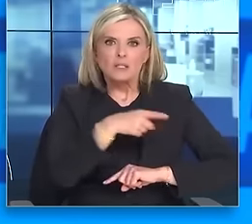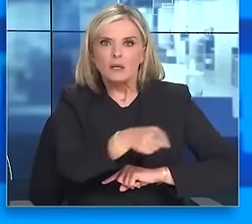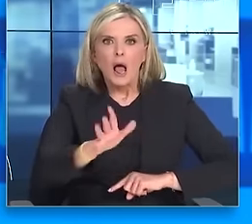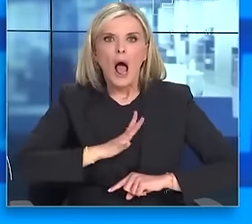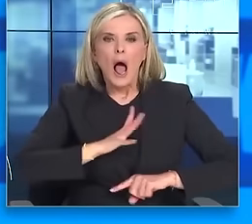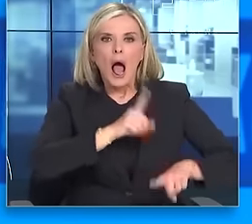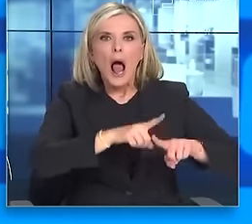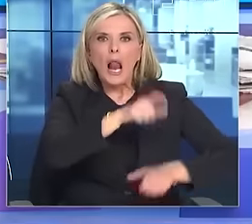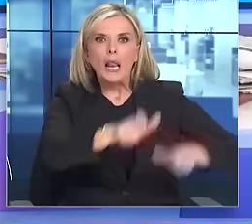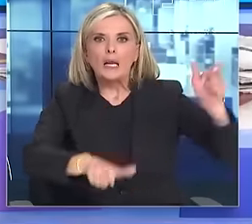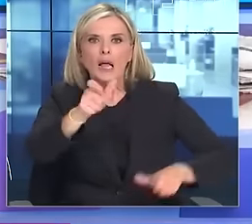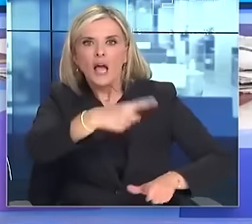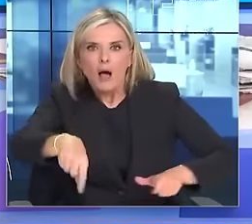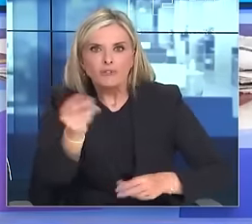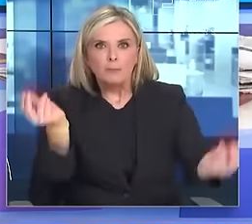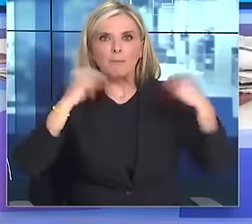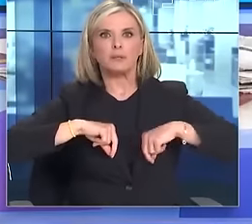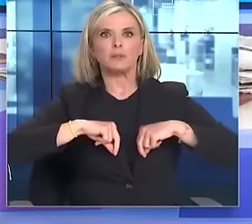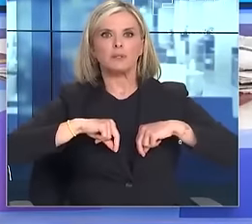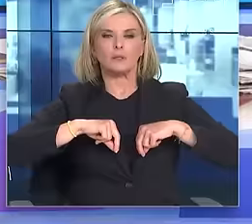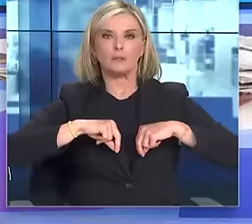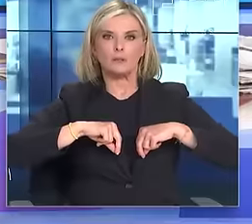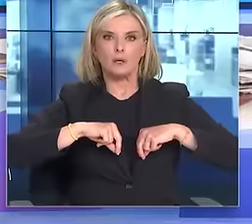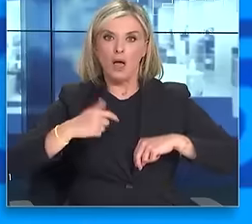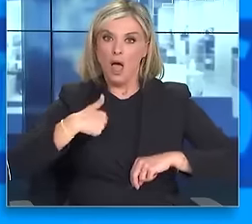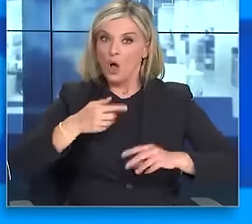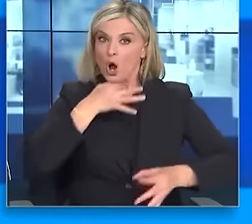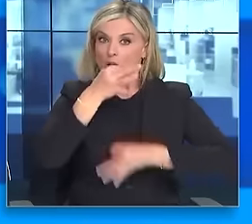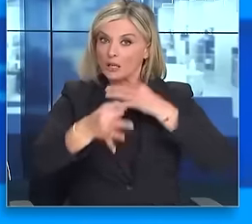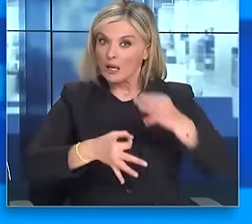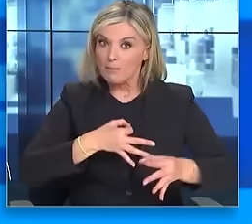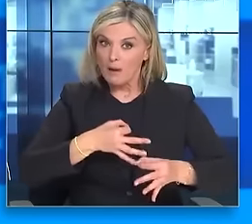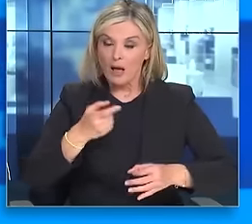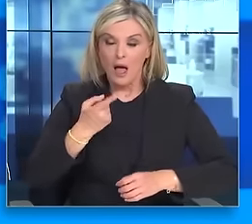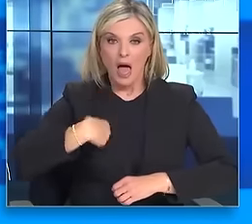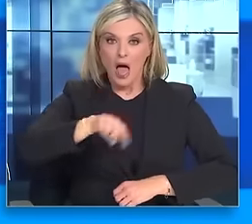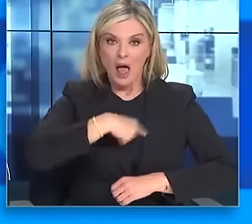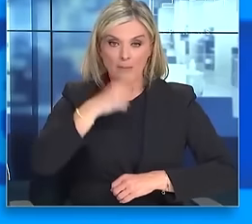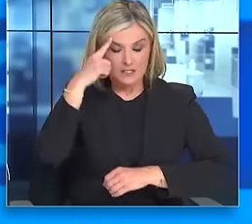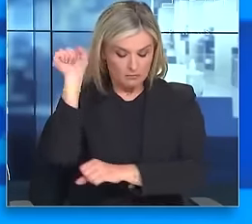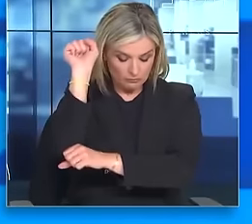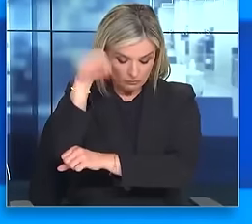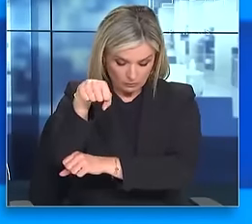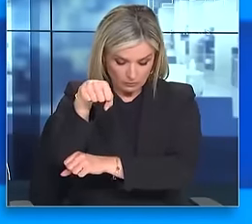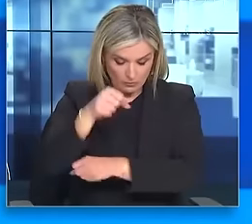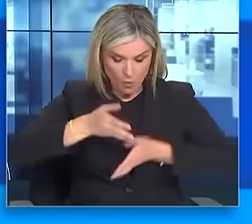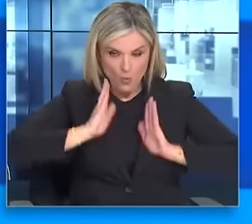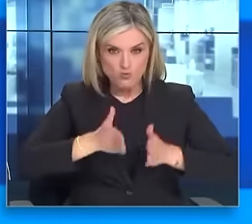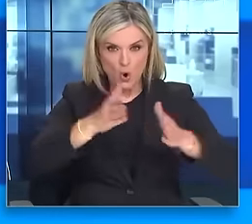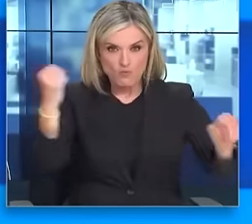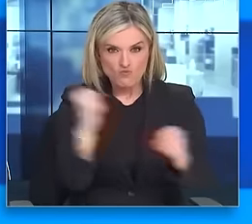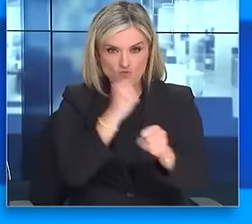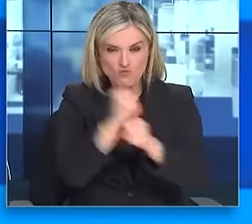από την πρώτη μέρα που μας το έδωσαν, είπα τα κεφάλια κάτω. Δεν αντιμετωπίζουμε το ποσοστό αυτό με αλαζονία. Έχουμε έναν ορίζοντα τετραετίας